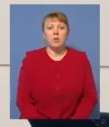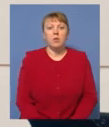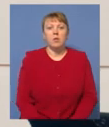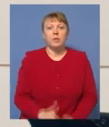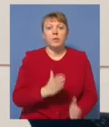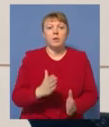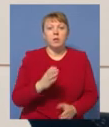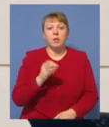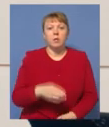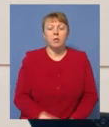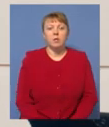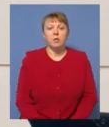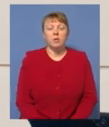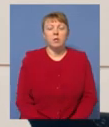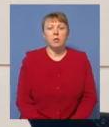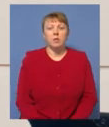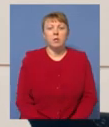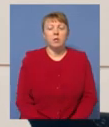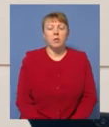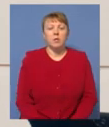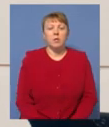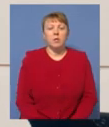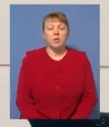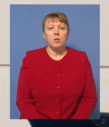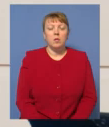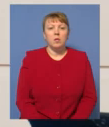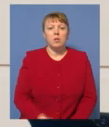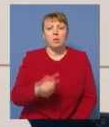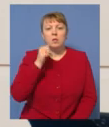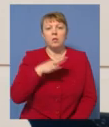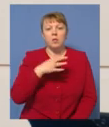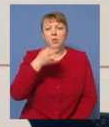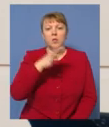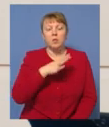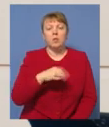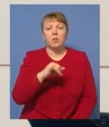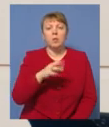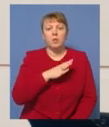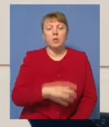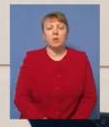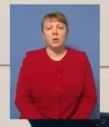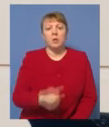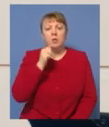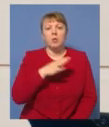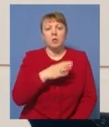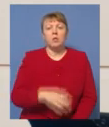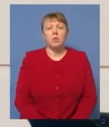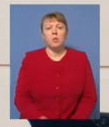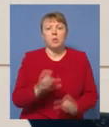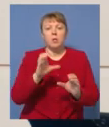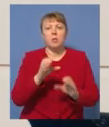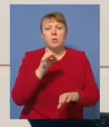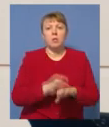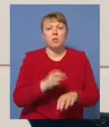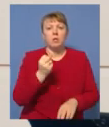положительные результаты. Да. Если за прошлый год полиции города Уральска было незаконно привлечено к уголовной